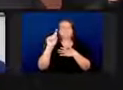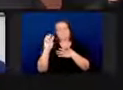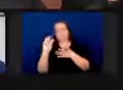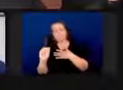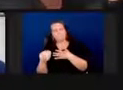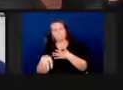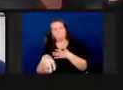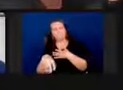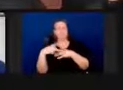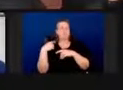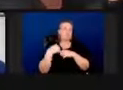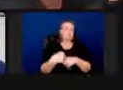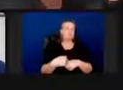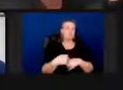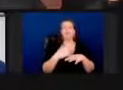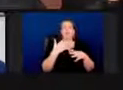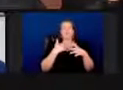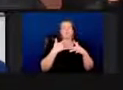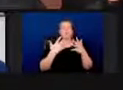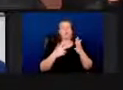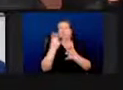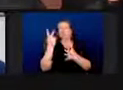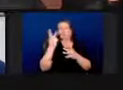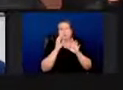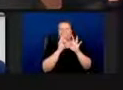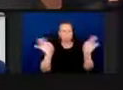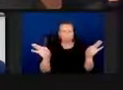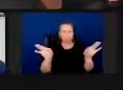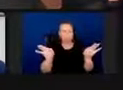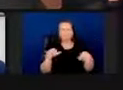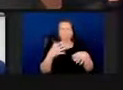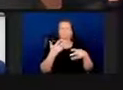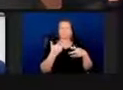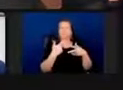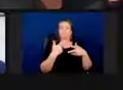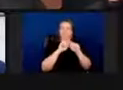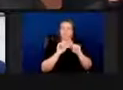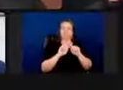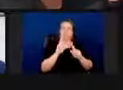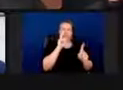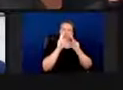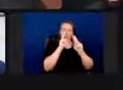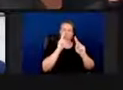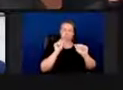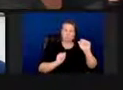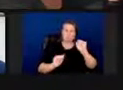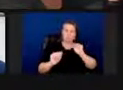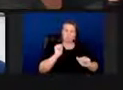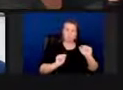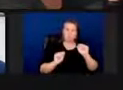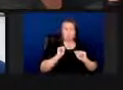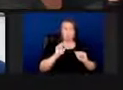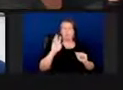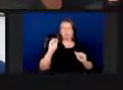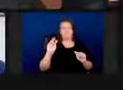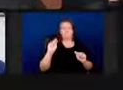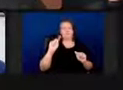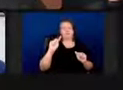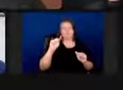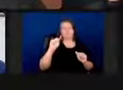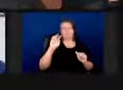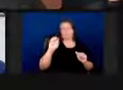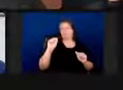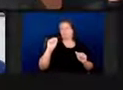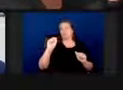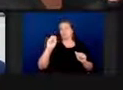الدراسات الدولية طبعا تركز على أن هنالك تحسين في أداء